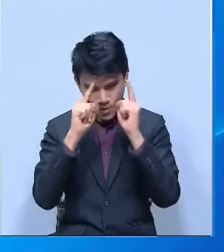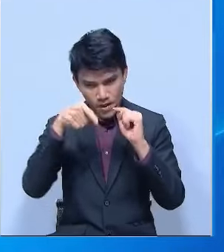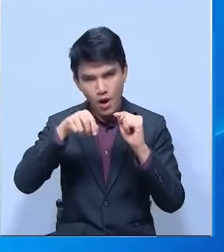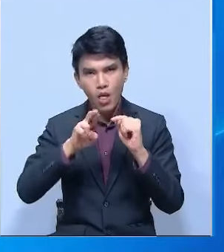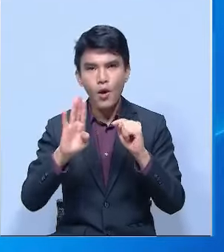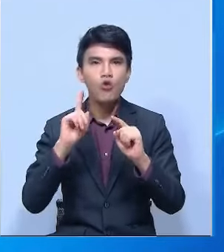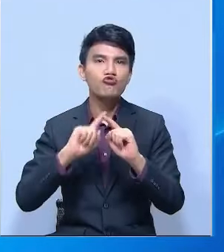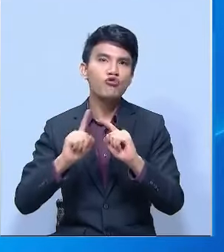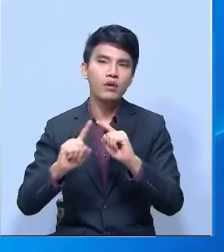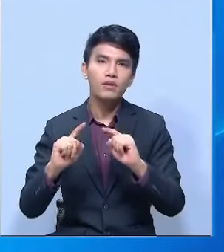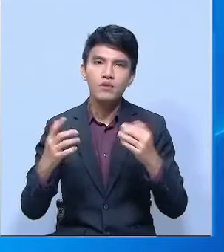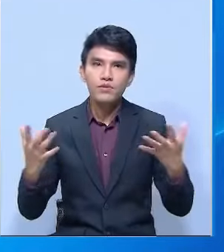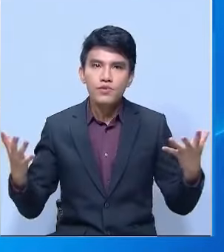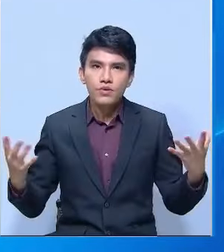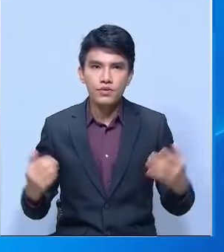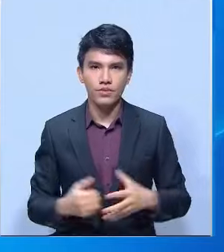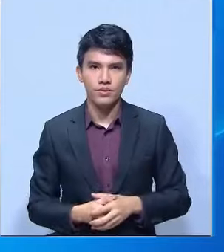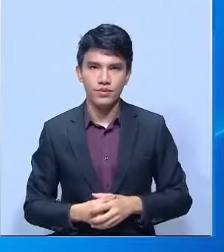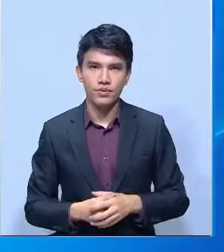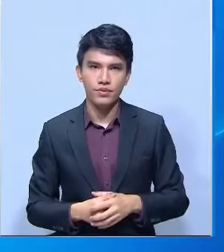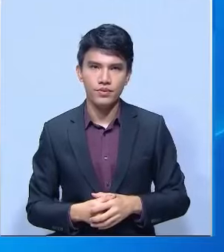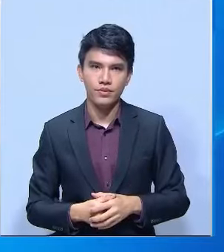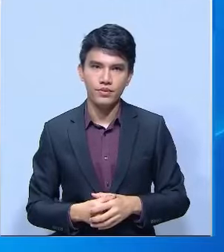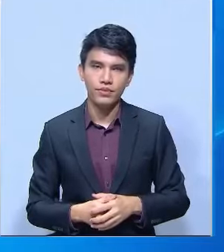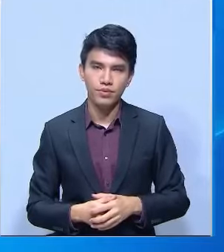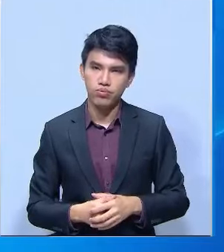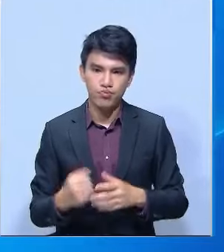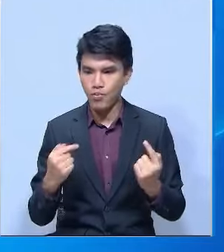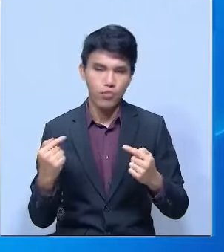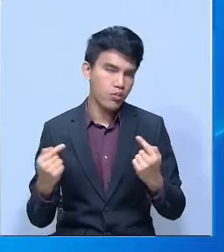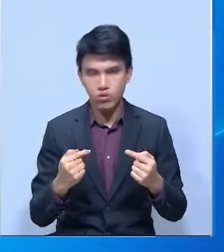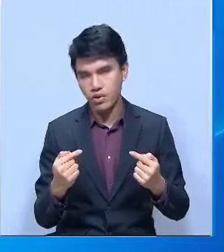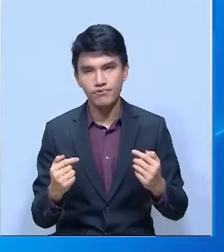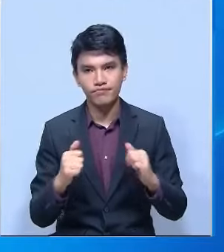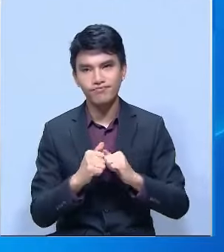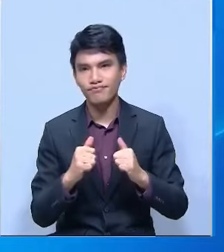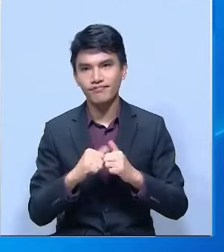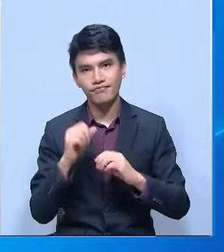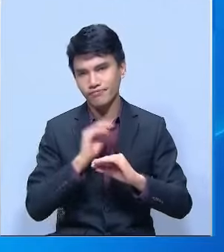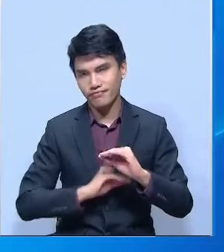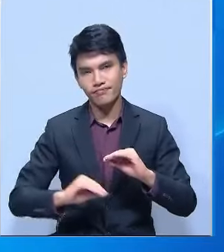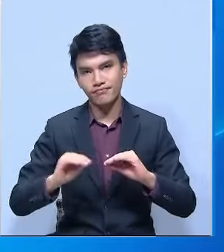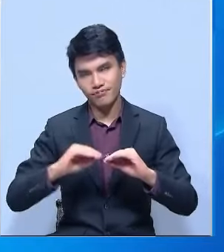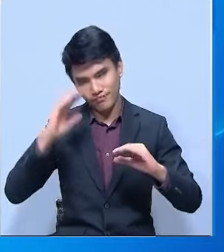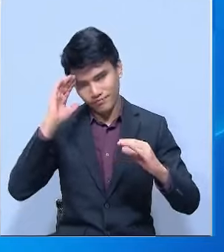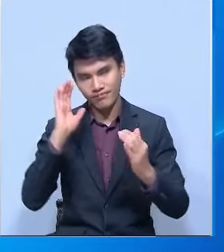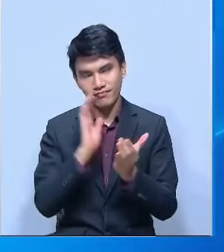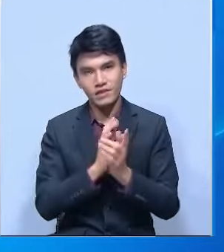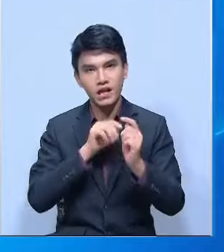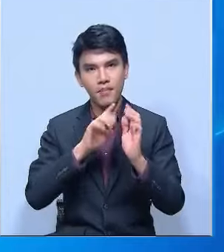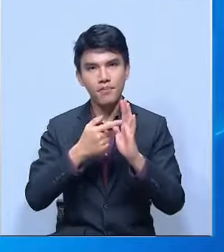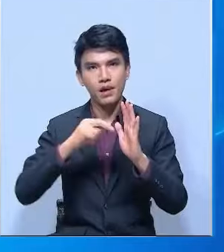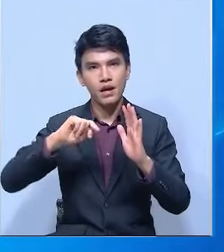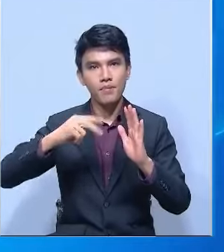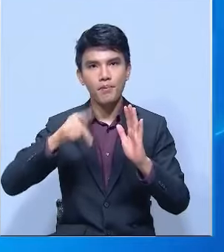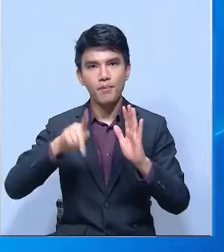พรบหรืออะไรไม่มีติดเลยกระจกโล่งเลย ก็เลยเถียงกันฉ่ำกลายเป็นหลายเรื่องนะอันนี้คือตำรวจสพบางปูตัวจริ